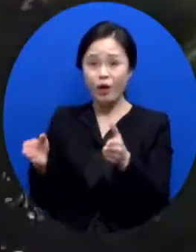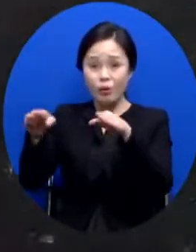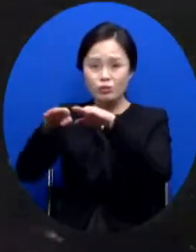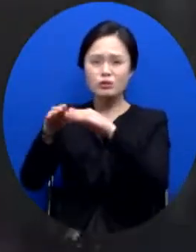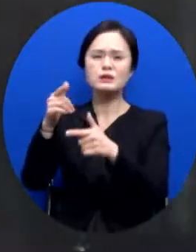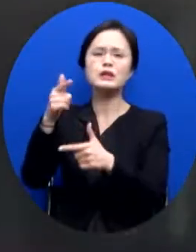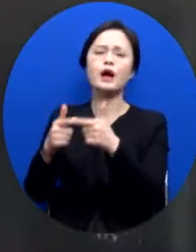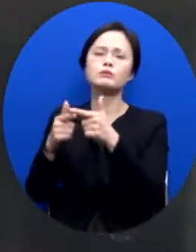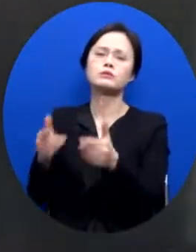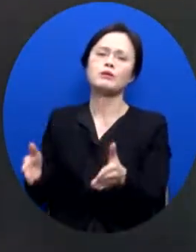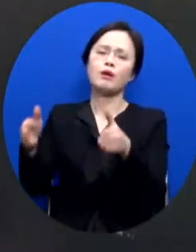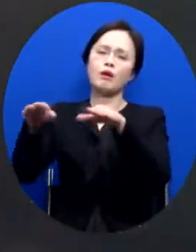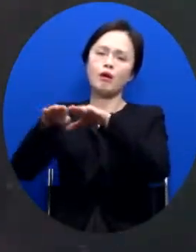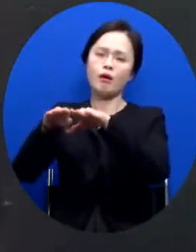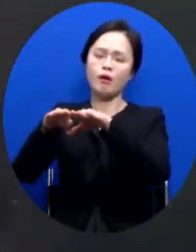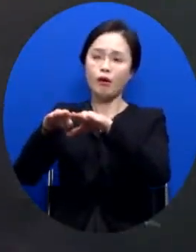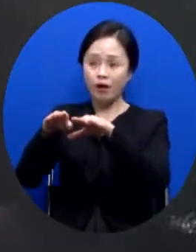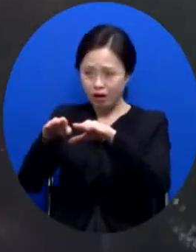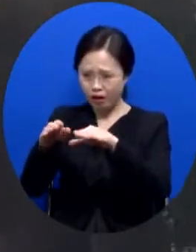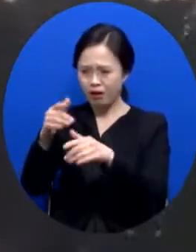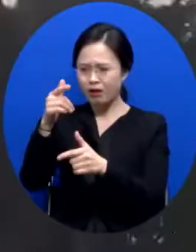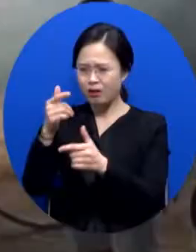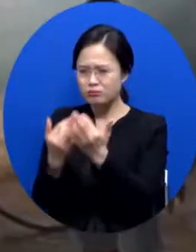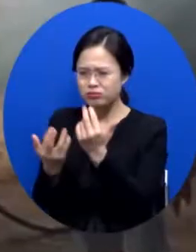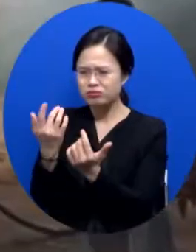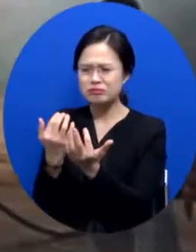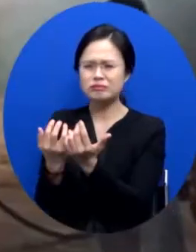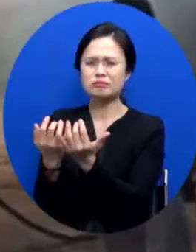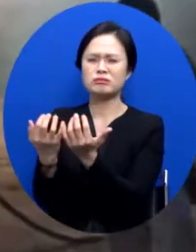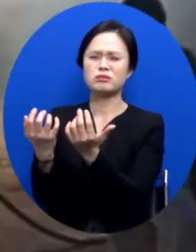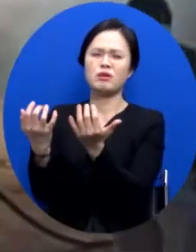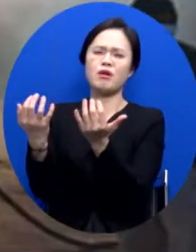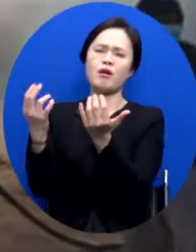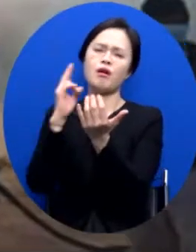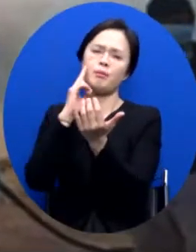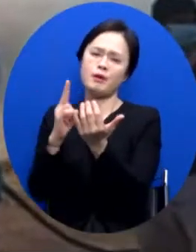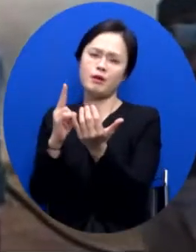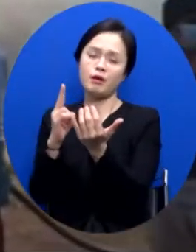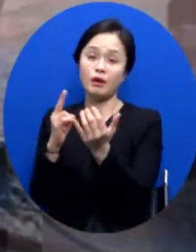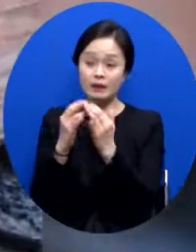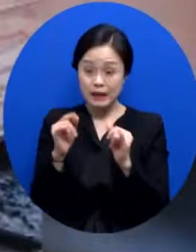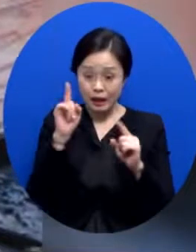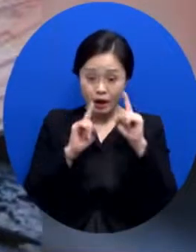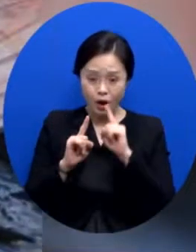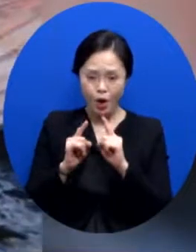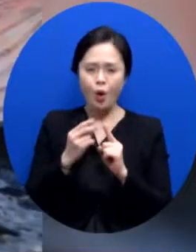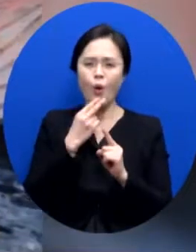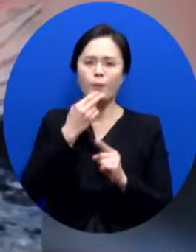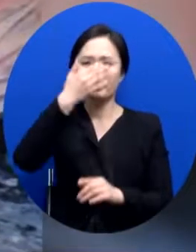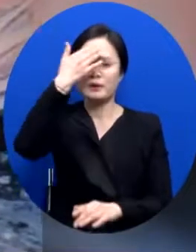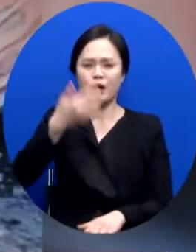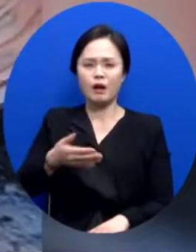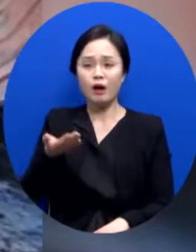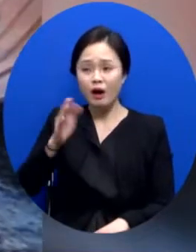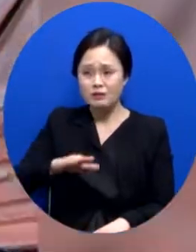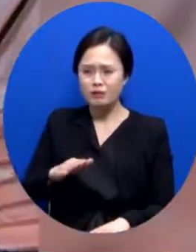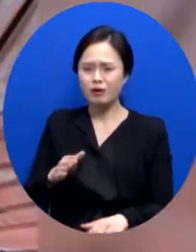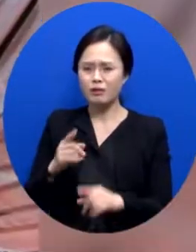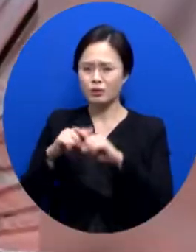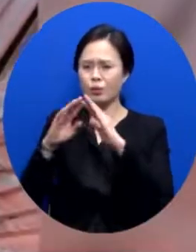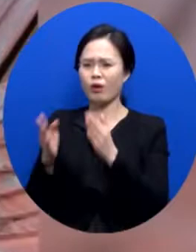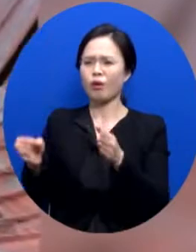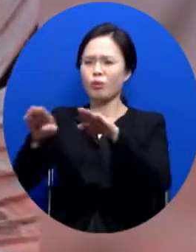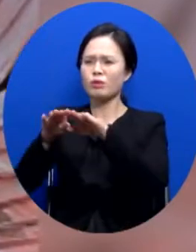빠르게 불길이 억산 데 더욱 컴 피를 입었습니다 다행히 인명피해는 없었지만 성도들은 속수무책으로 불타는